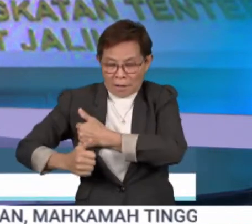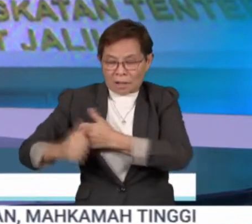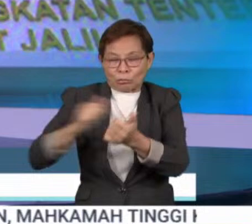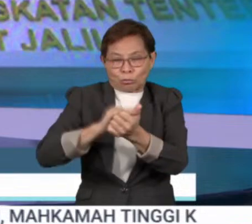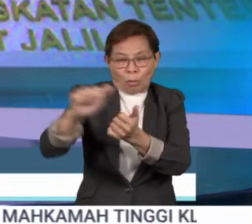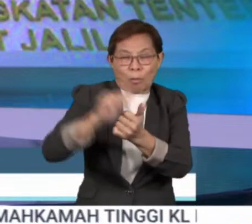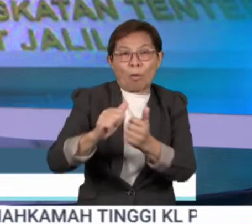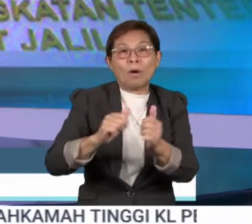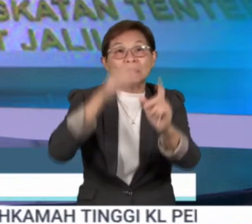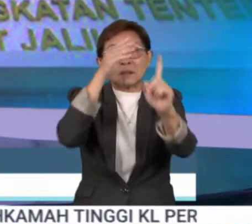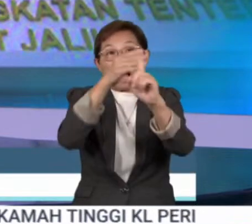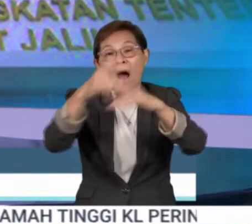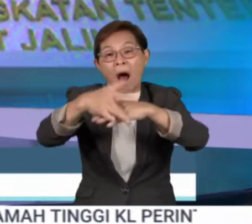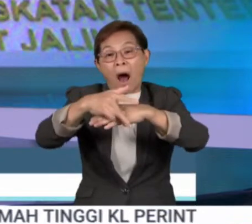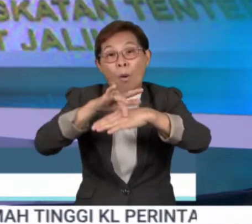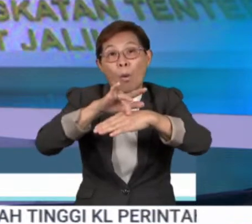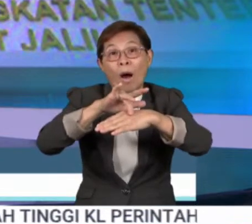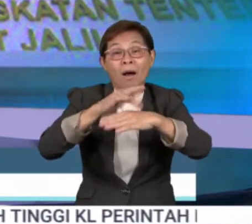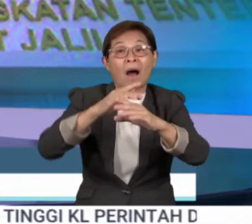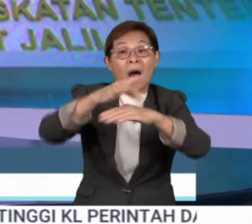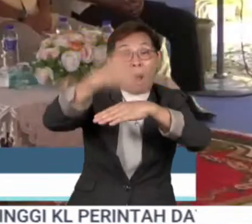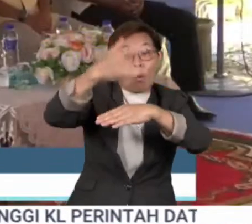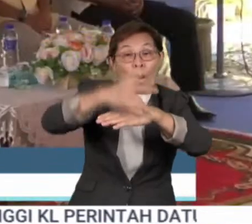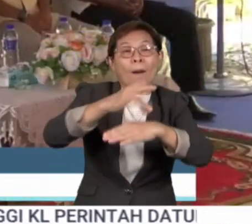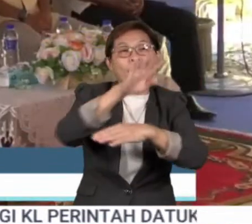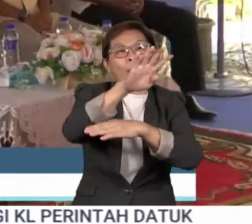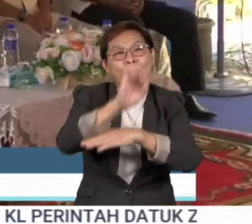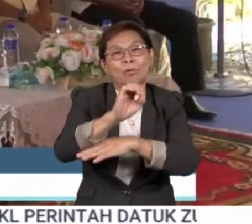awal hanya 40 tahun ini.